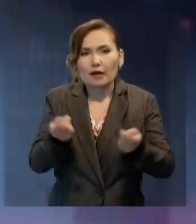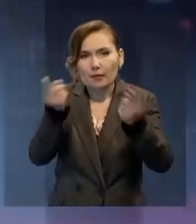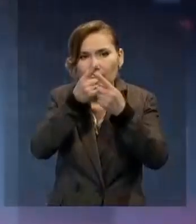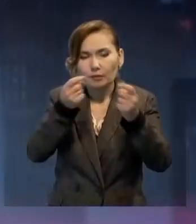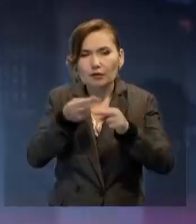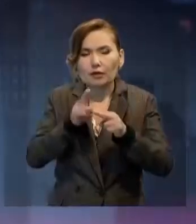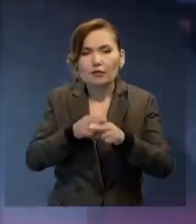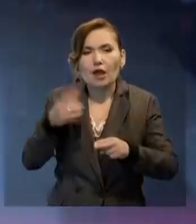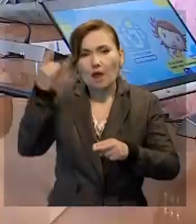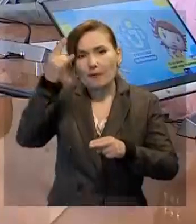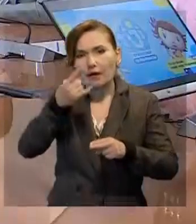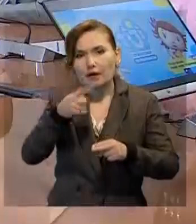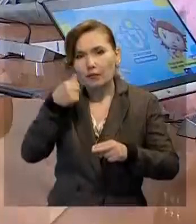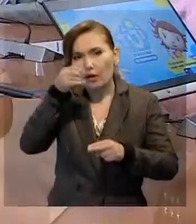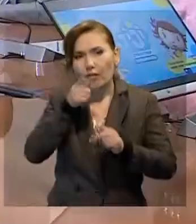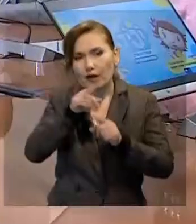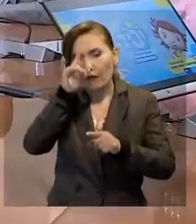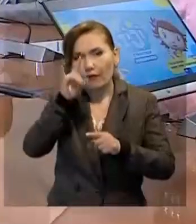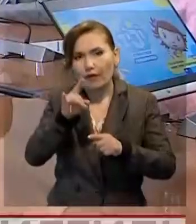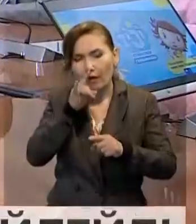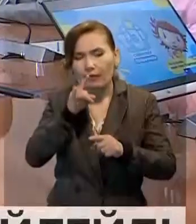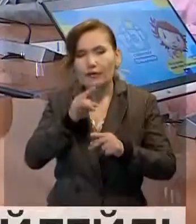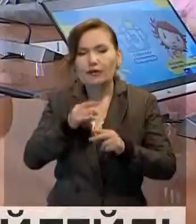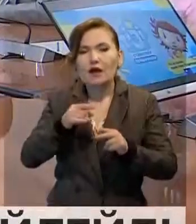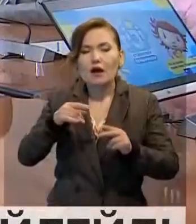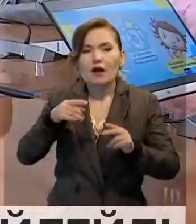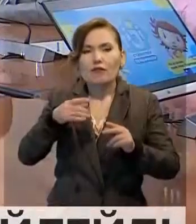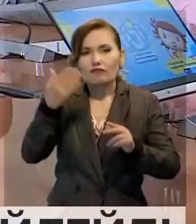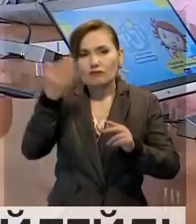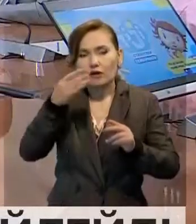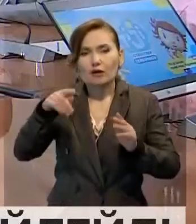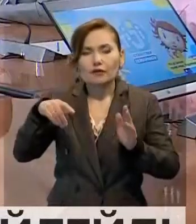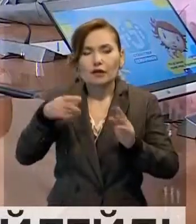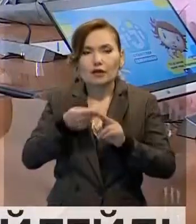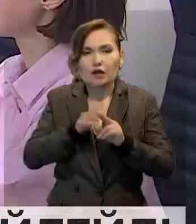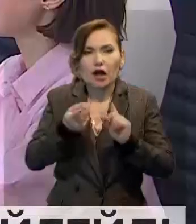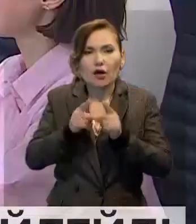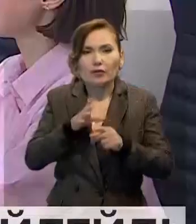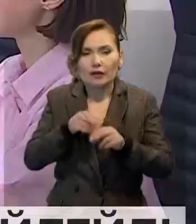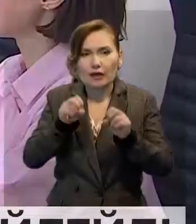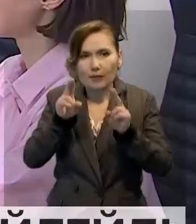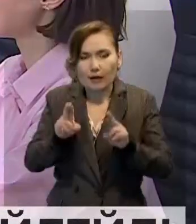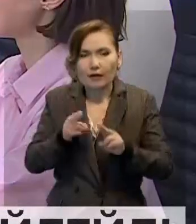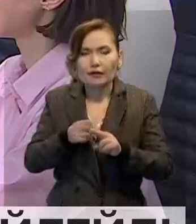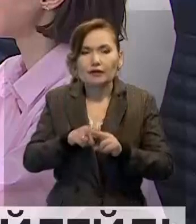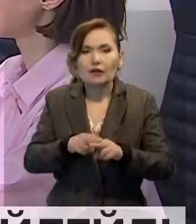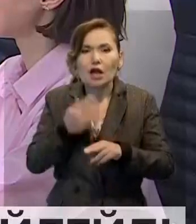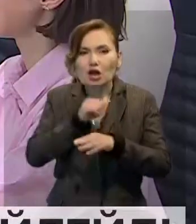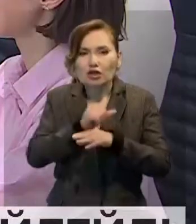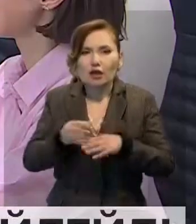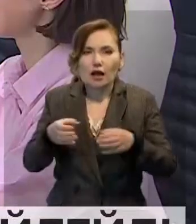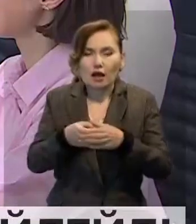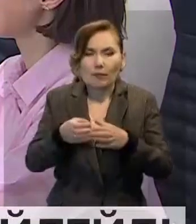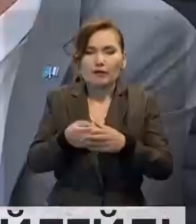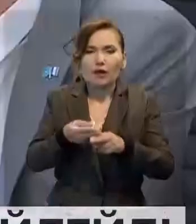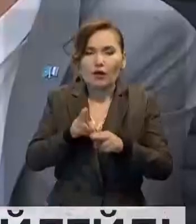министрлігінің ұйымдастыруымен мультфильмдер бір жыл бойы қазақ фильмде дубляждалды. Оның актерлары арнайы кастинг арқылы шетелдік